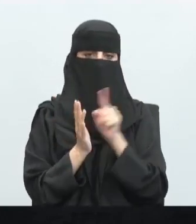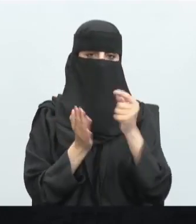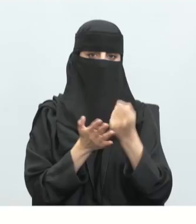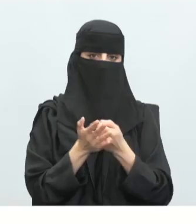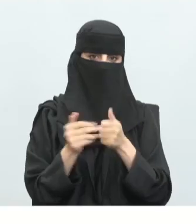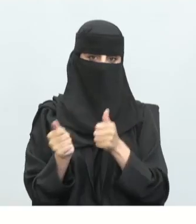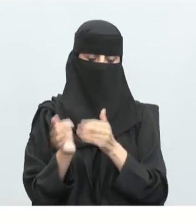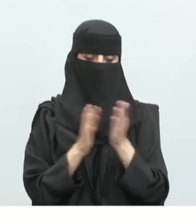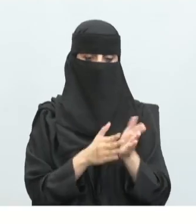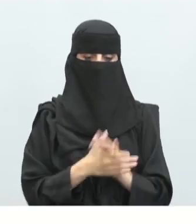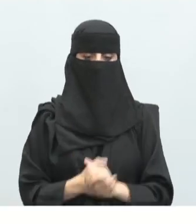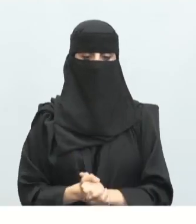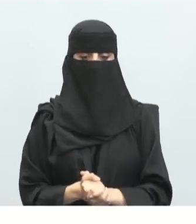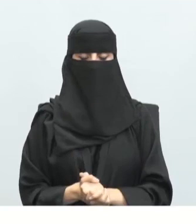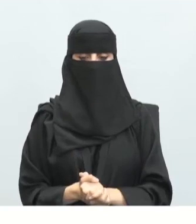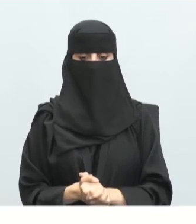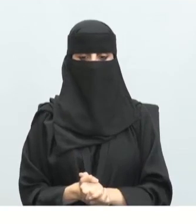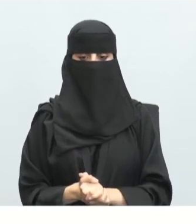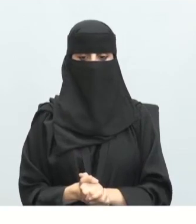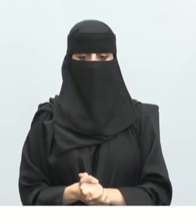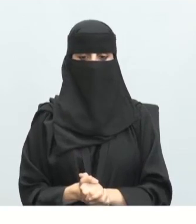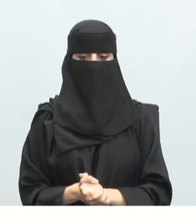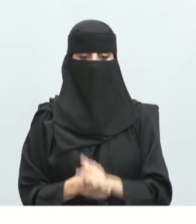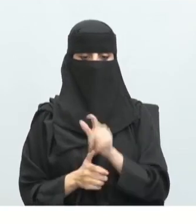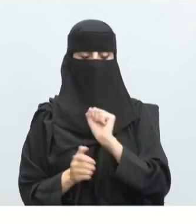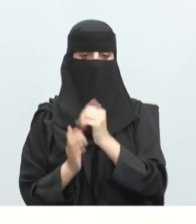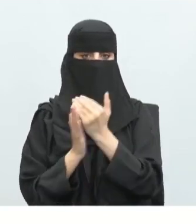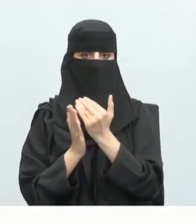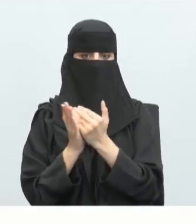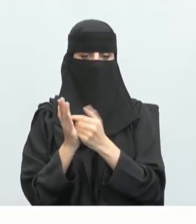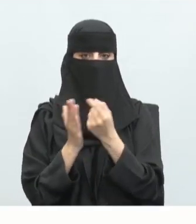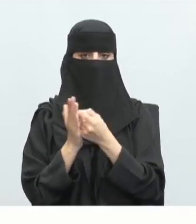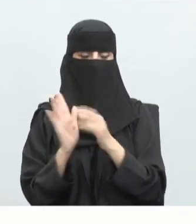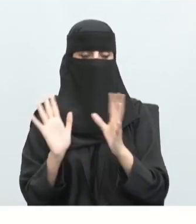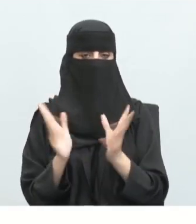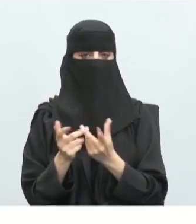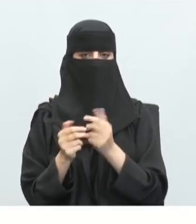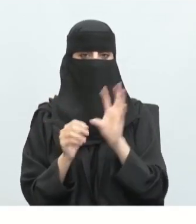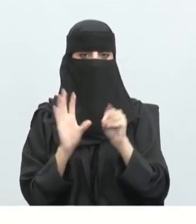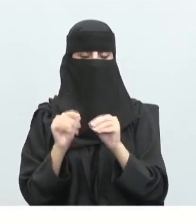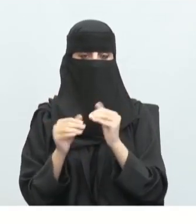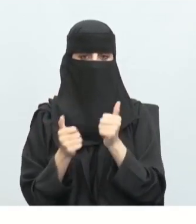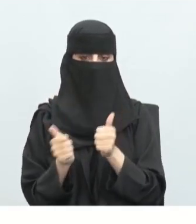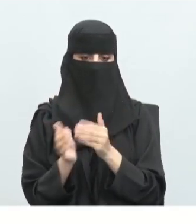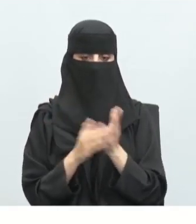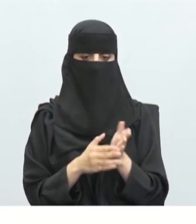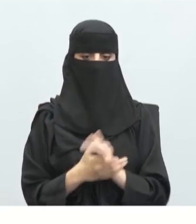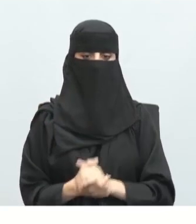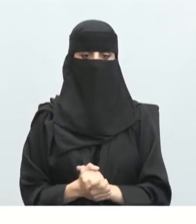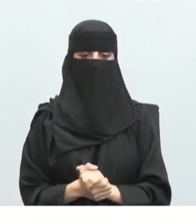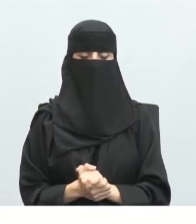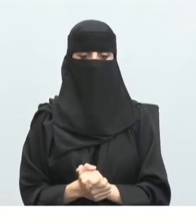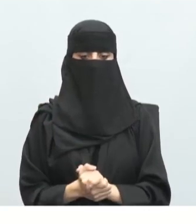المنزل اذا هذه خطوات كتابه اي قصه اقراها